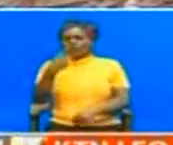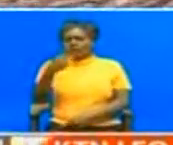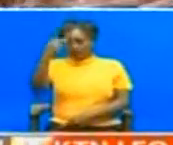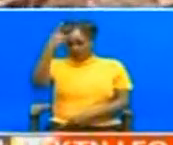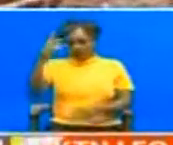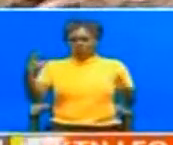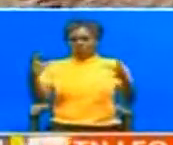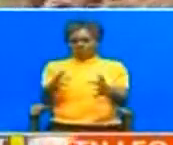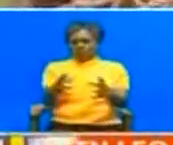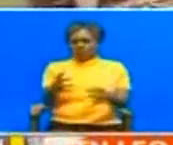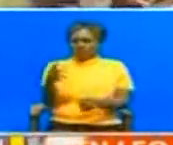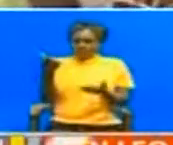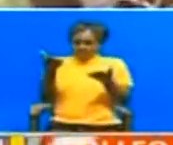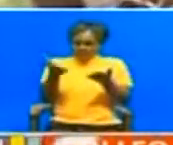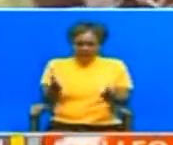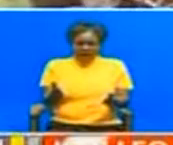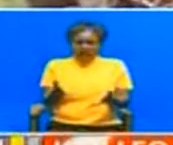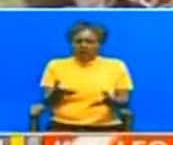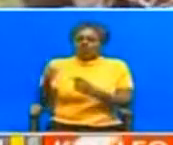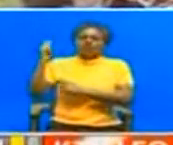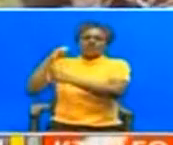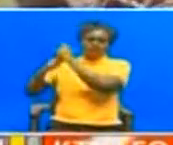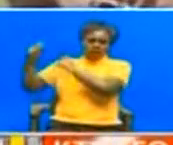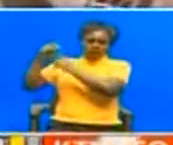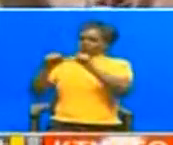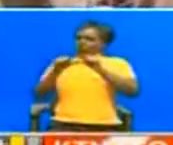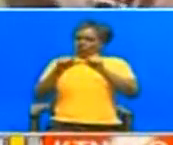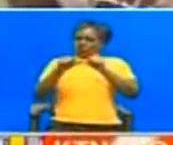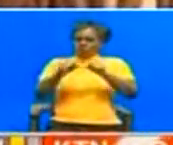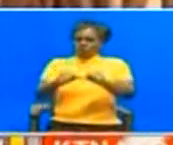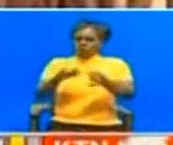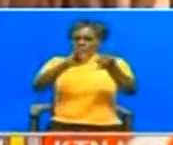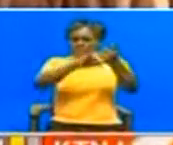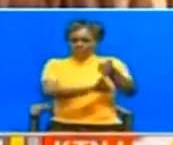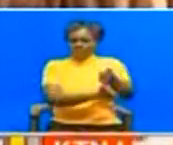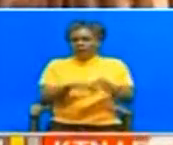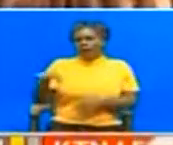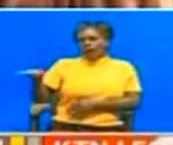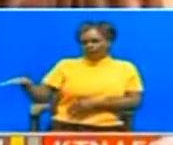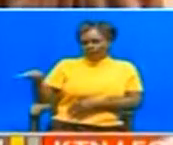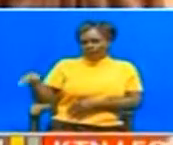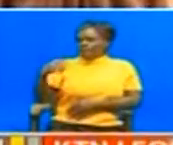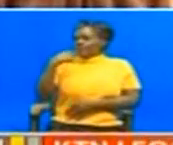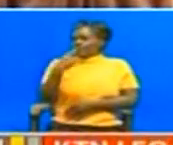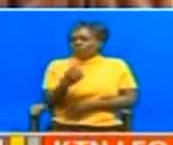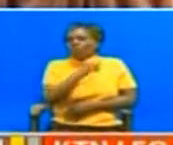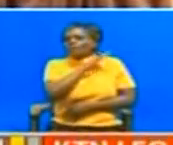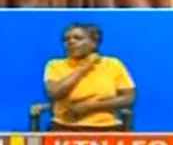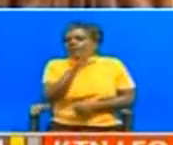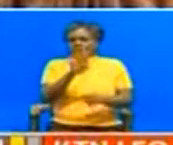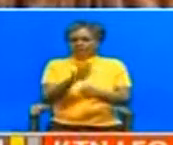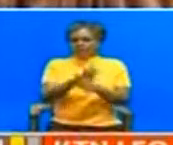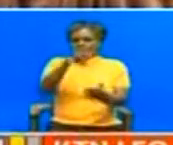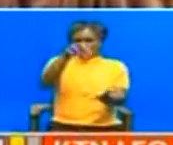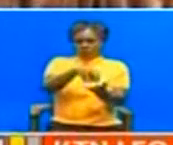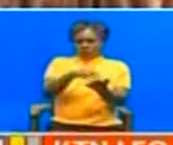ya wanakijiji ambao hadi sasa wameshikilia mila na desturi hiyo ya ndoa za mapema. Alilaumu kuongezeka kwa visa hivi